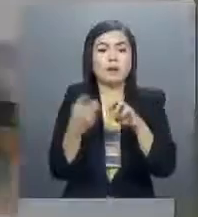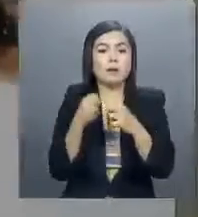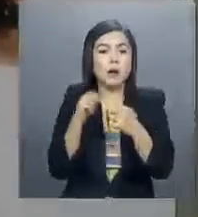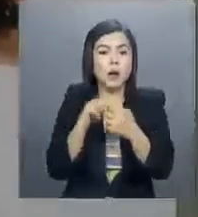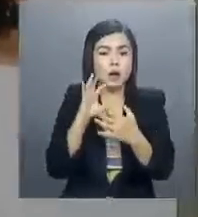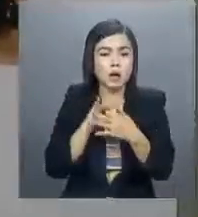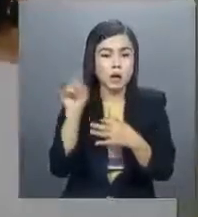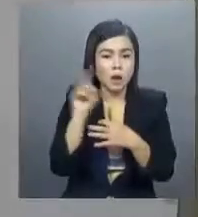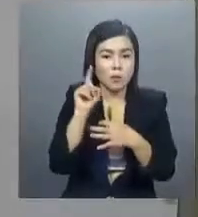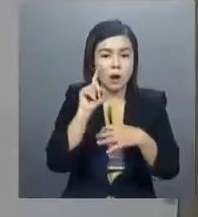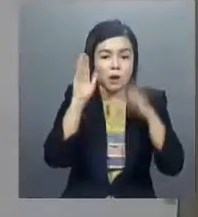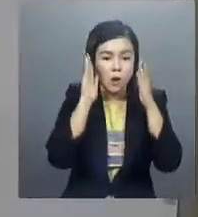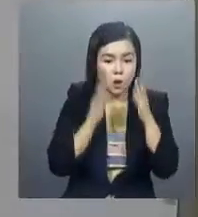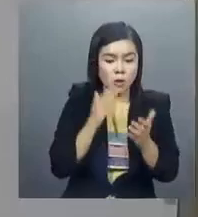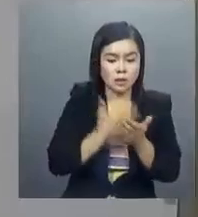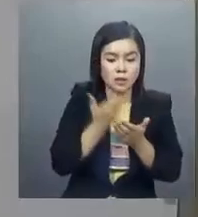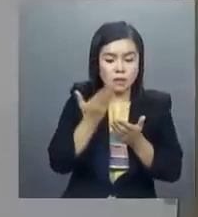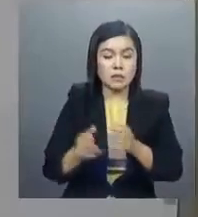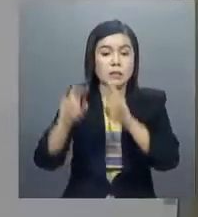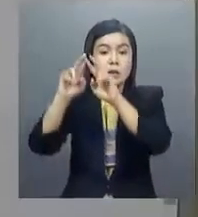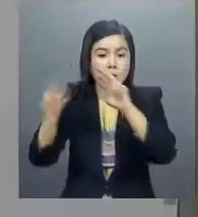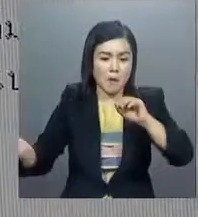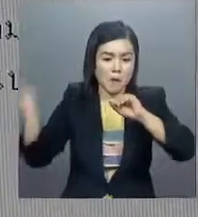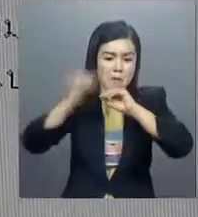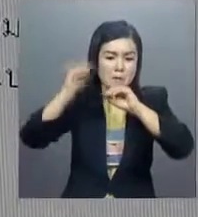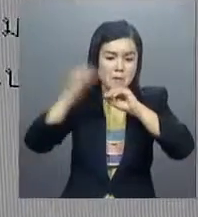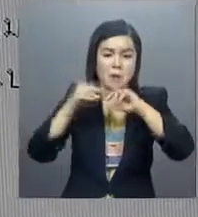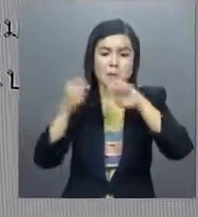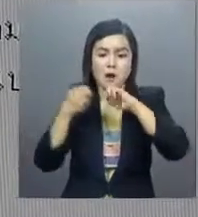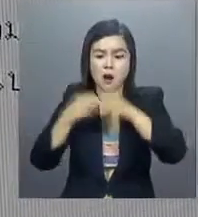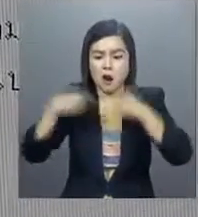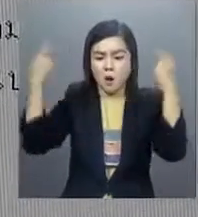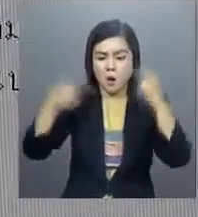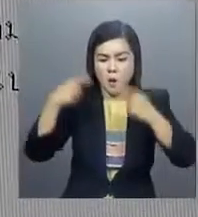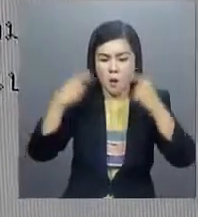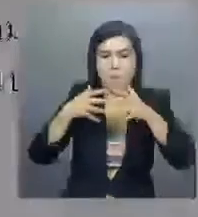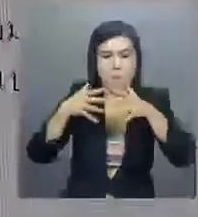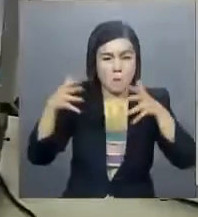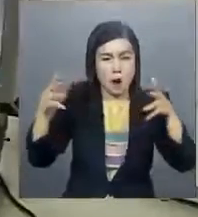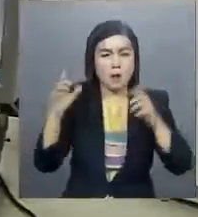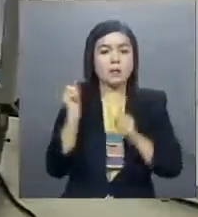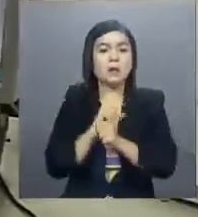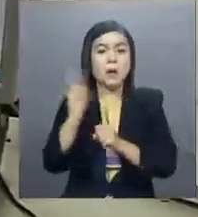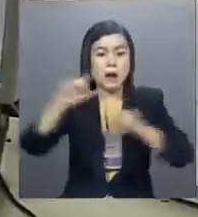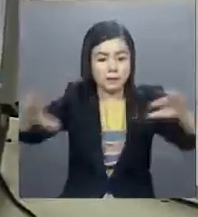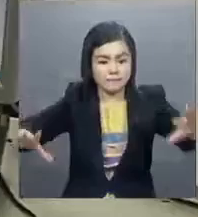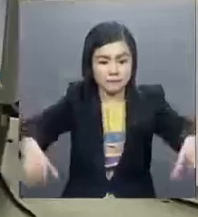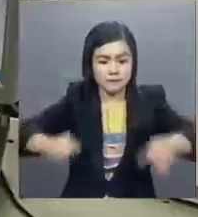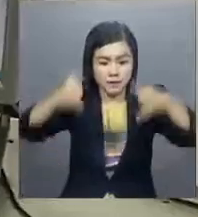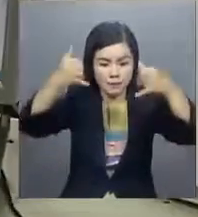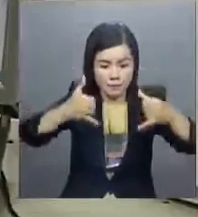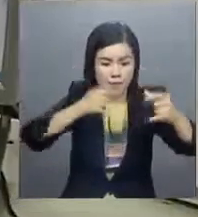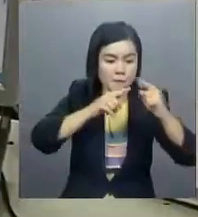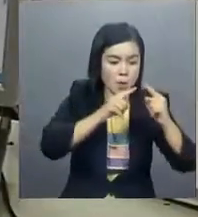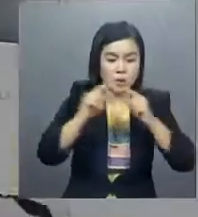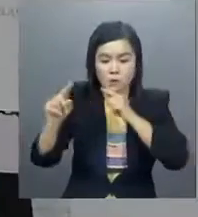ายระหว่างลูกค้าและร้านค้าออนไลน์เพิ่มสูงขึ้นที่ผ่านมากระบวนการระงับข้อพิพาทที่เกิดจากการทำธุรกรรมทางพ